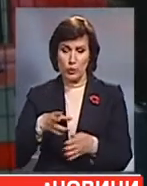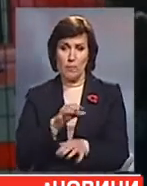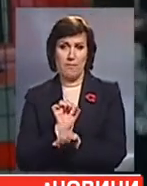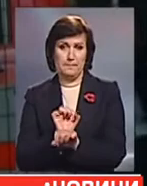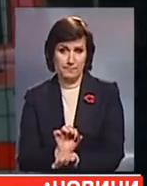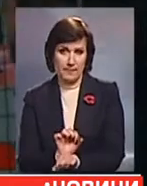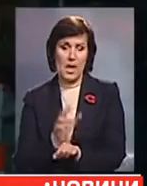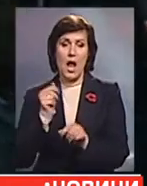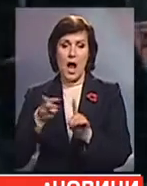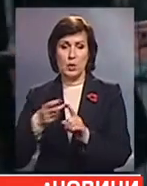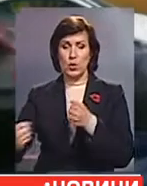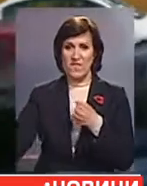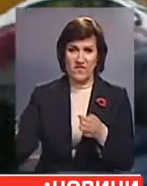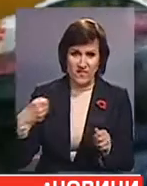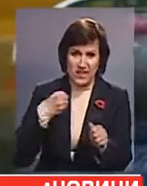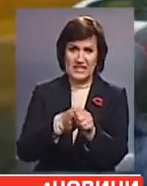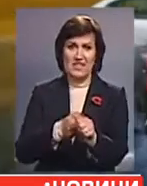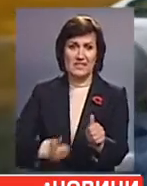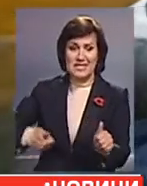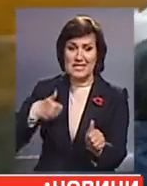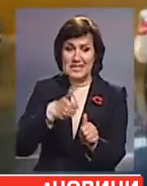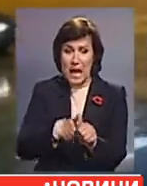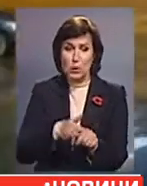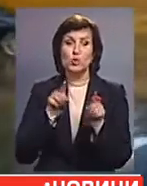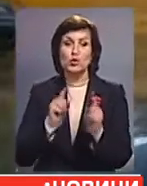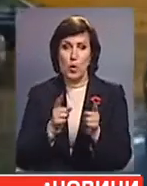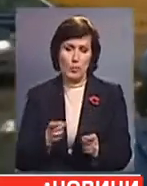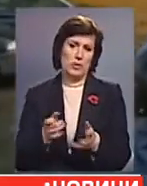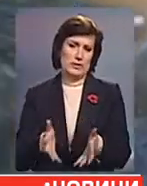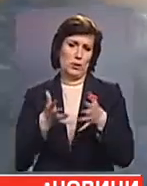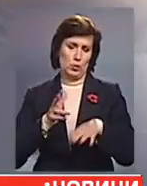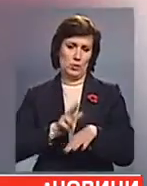біля платформи, а другий врізався в нього ззаду. Чому це сталося, з'ясують слідчі.